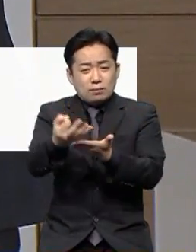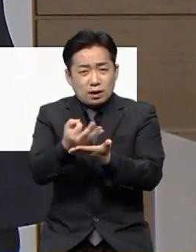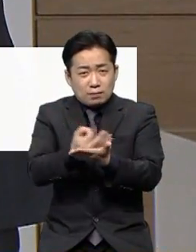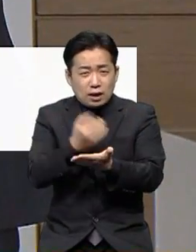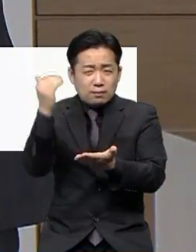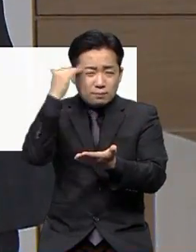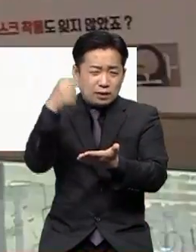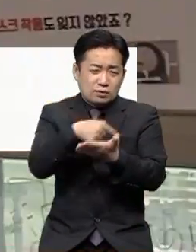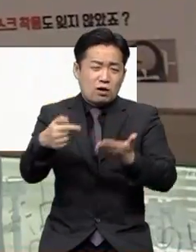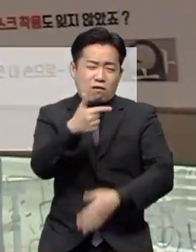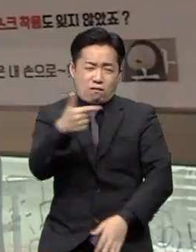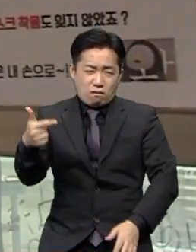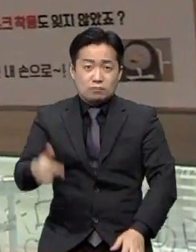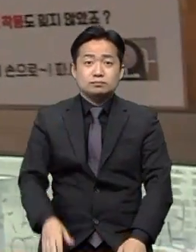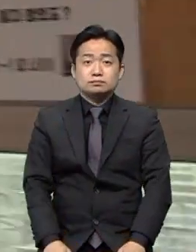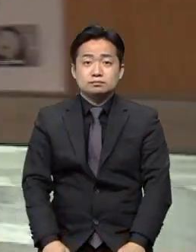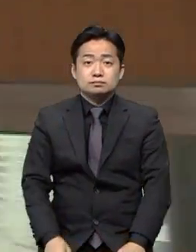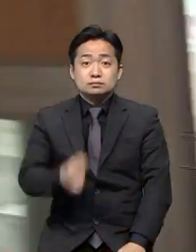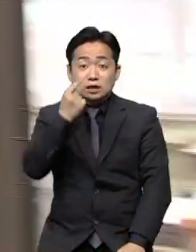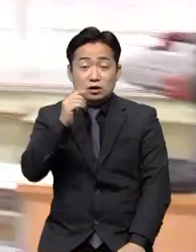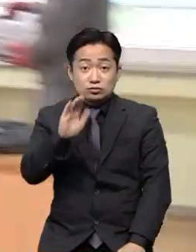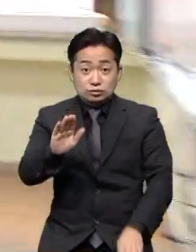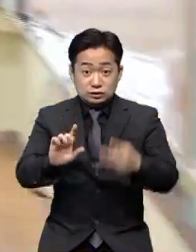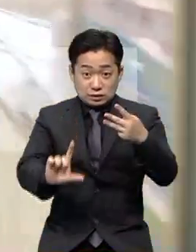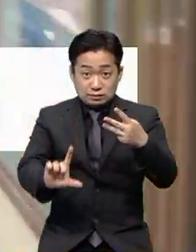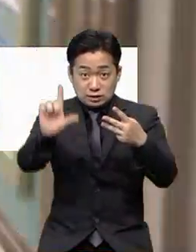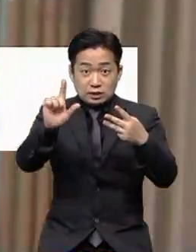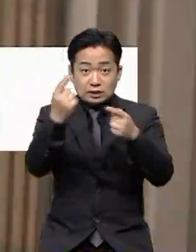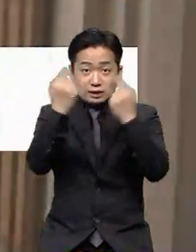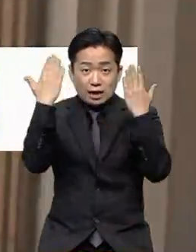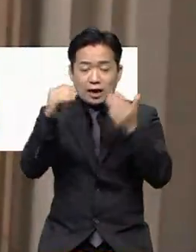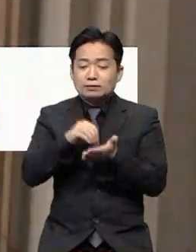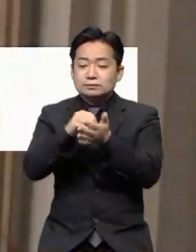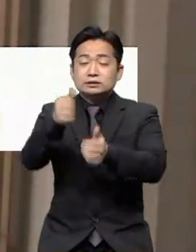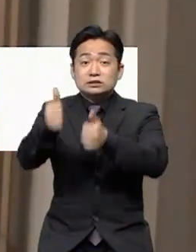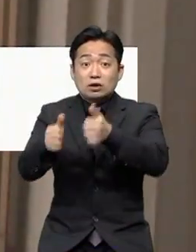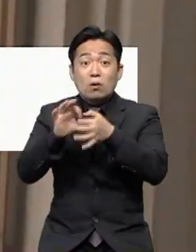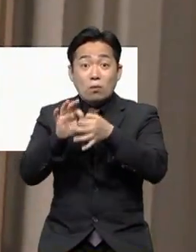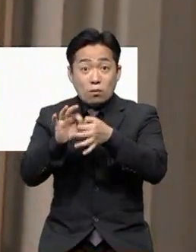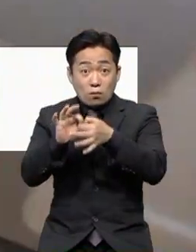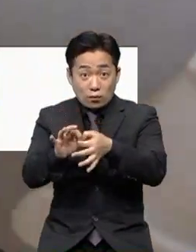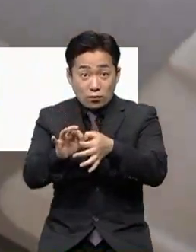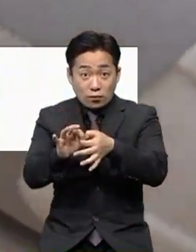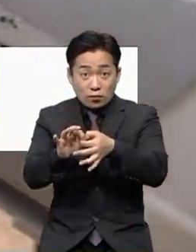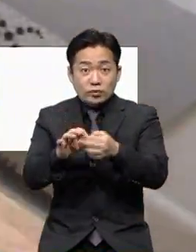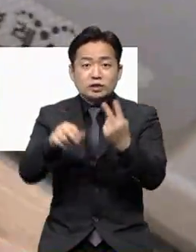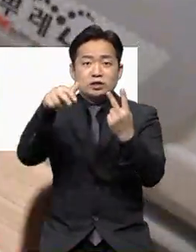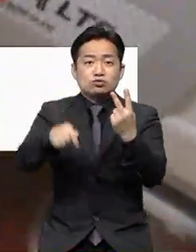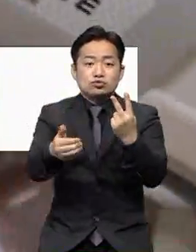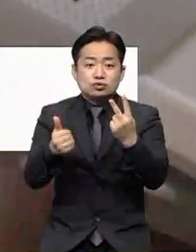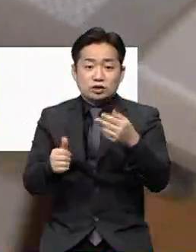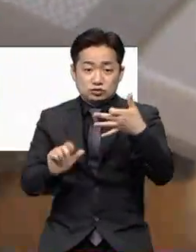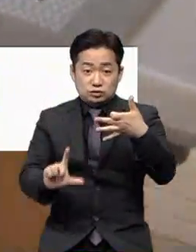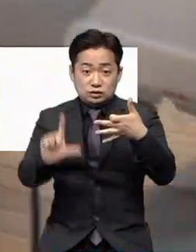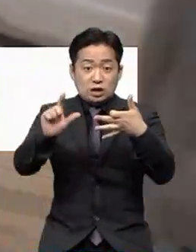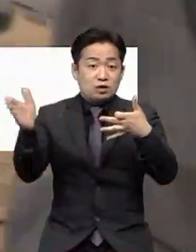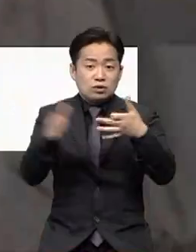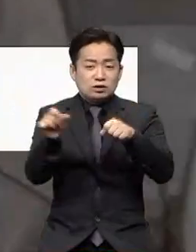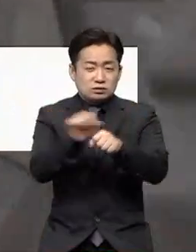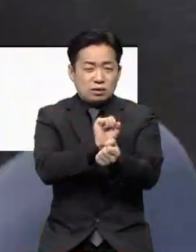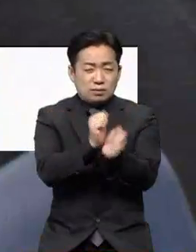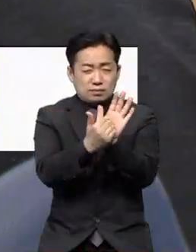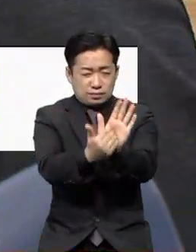큰 영향을 끼치는 다음 달 3일 치러지는 대학 수학능력시험과 관련해서는 2주 전인 19일부터